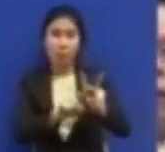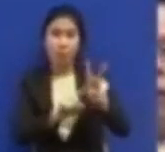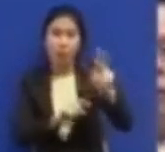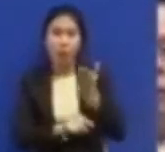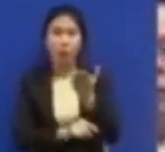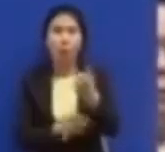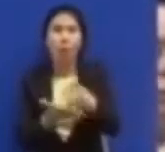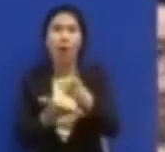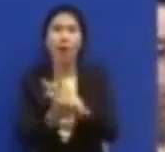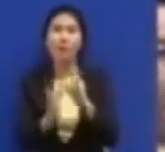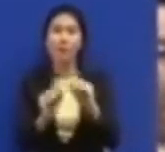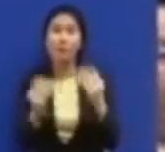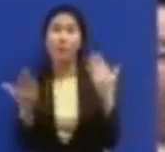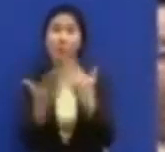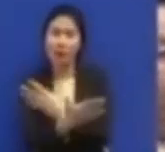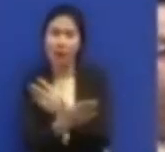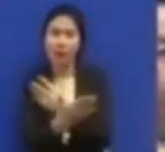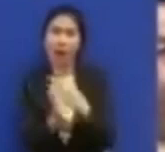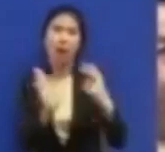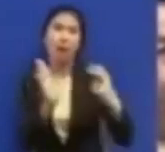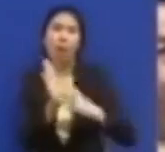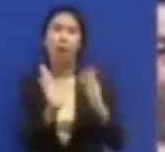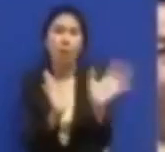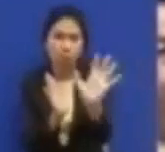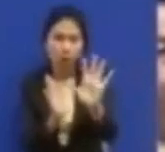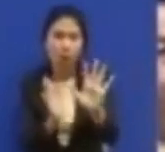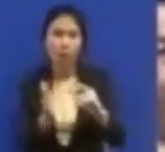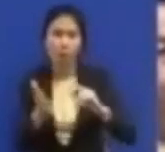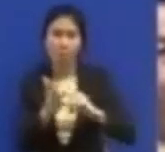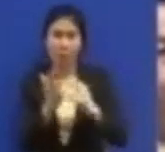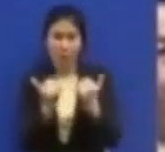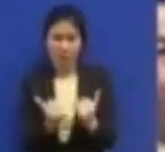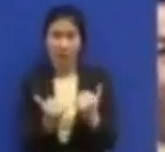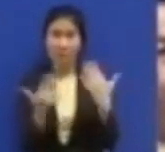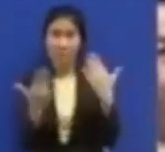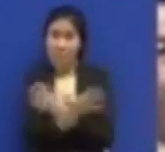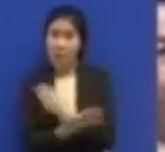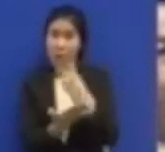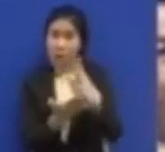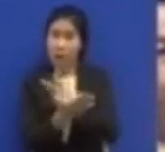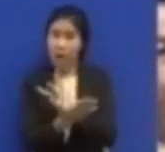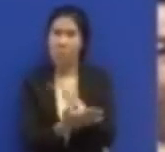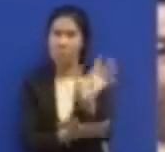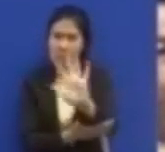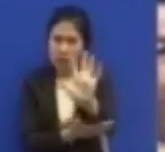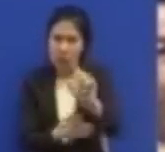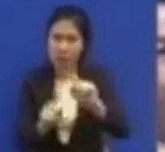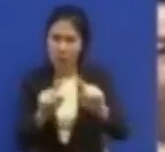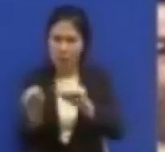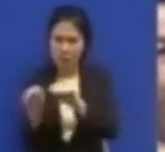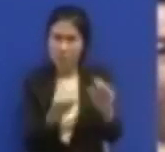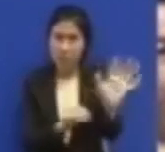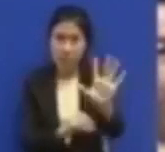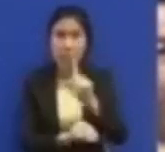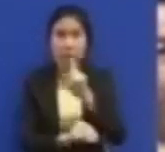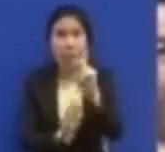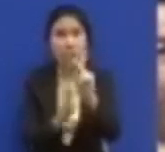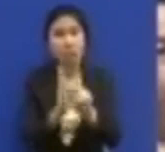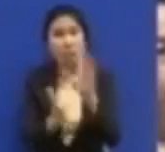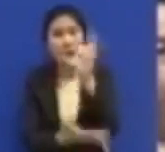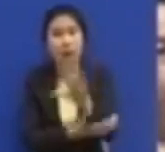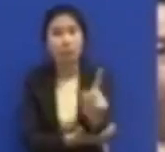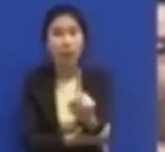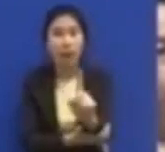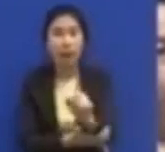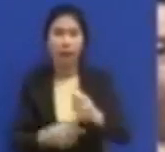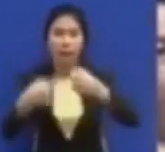การประชุมอันนี้ไม่ใช่เรื่องการเปลี่ยนวาระการประชุมครับเอาตามข้อไหนนะครับข้อ